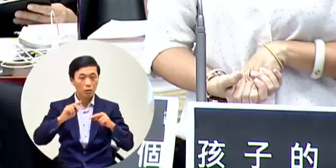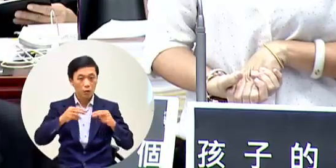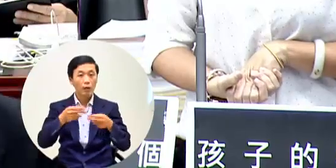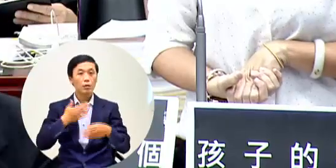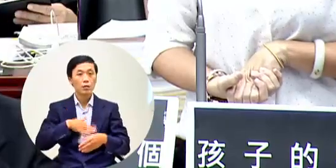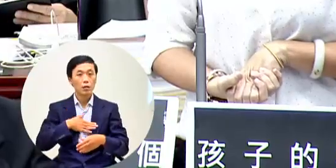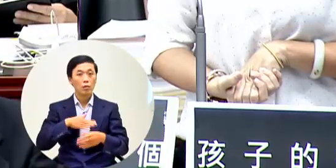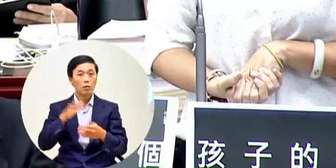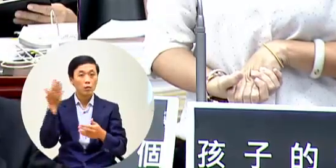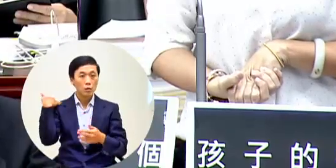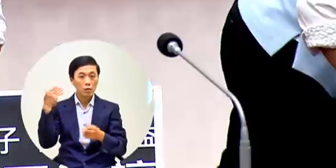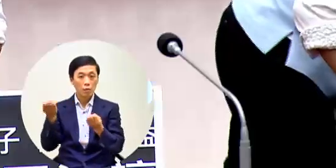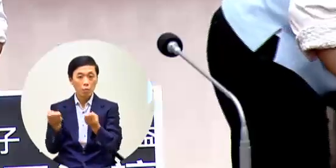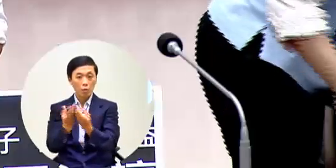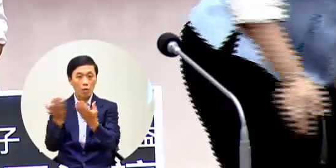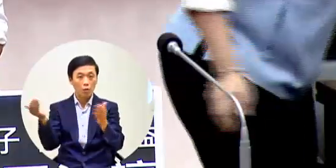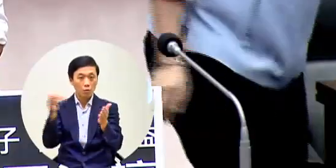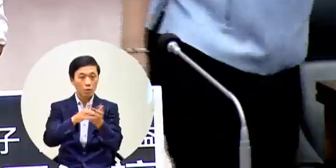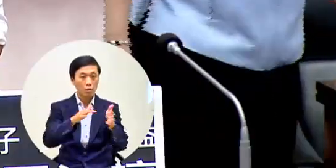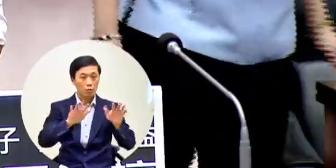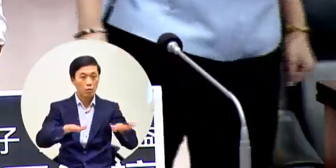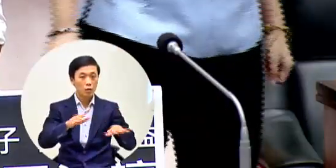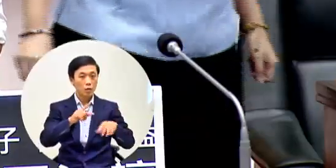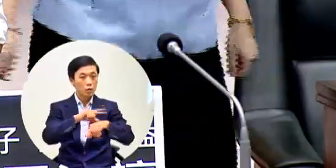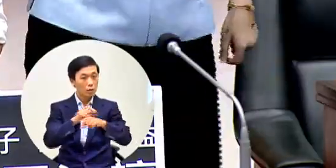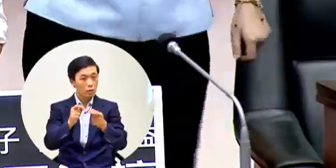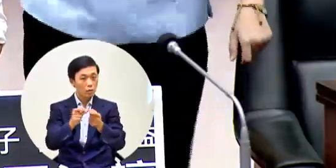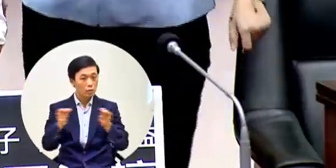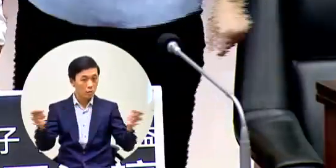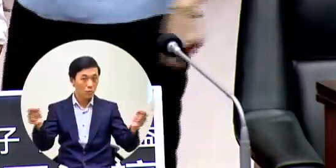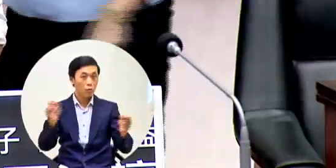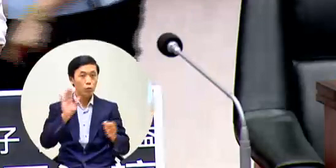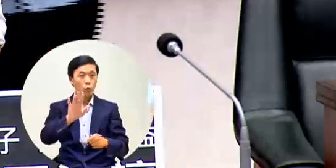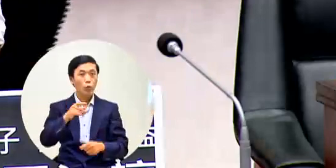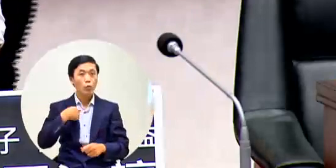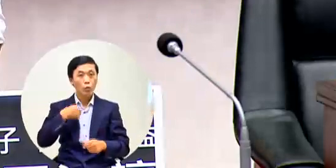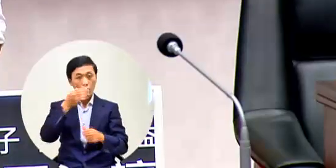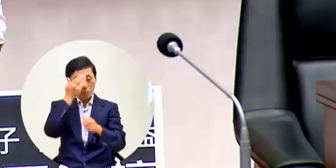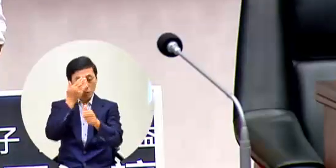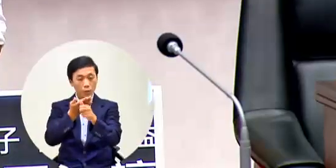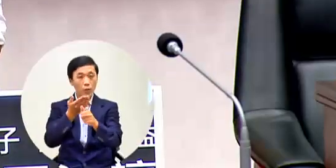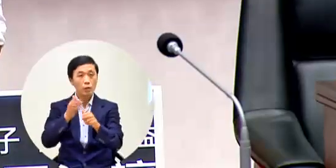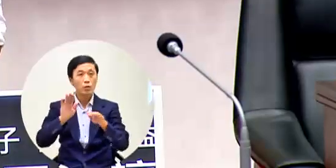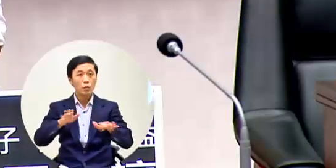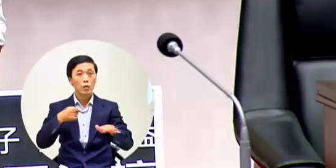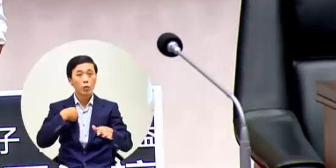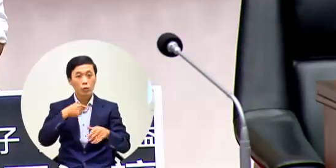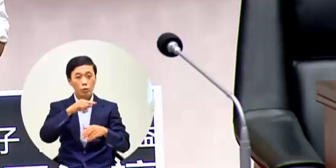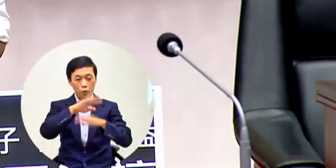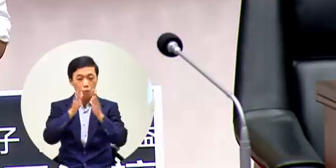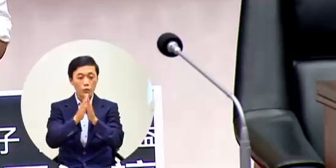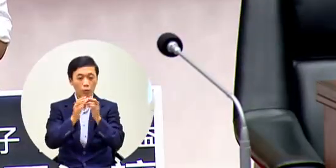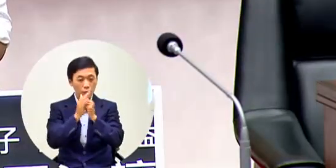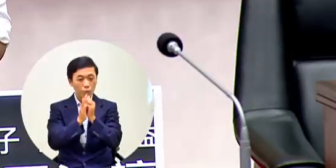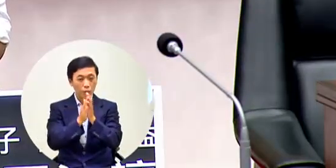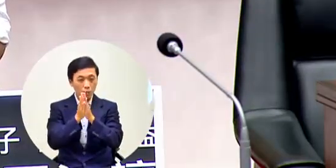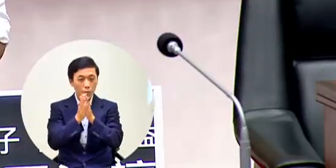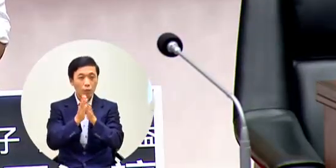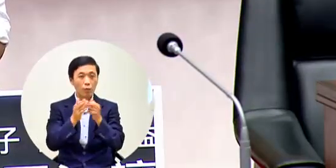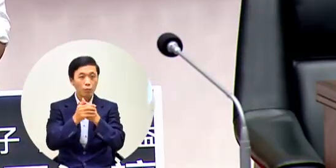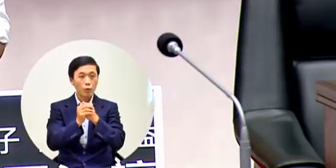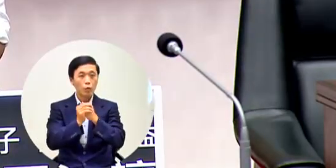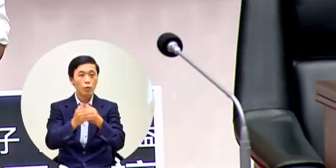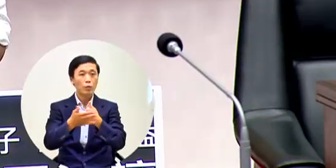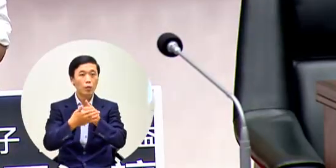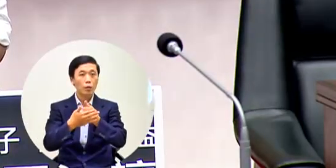经有好一段时间了，那我要拜托。其实你看，我们今天全部都用拜托的、哦，所以市长不